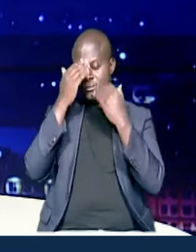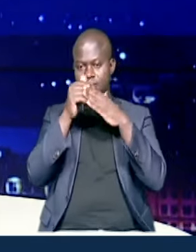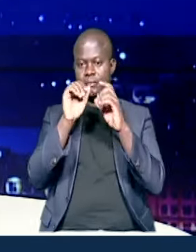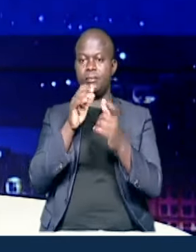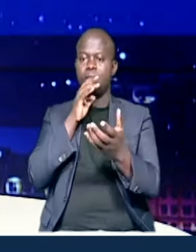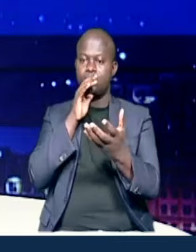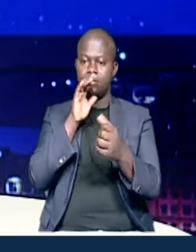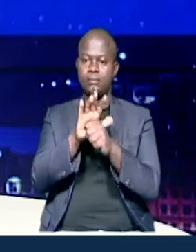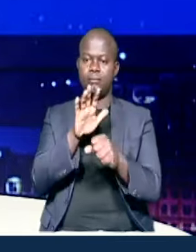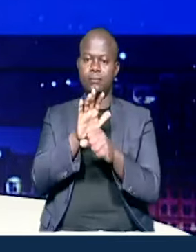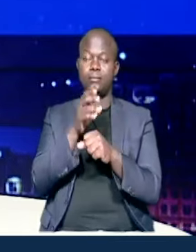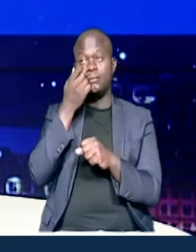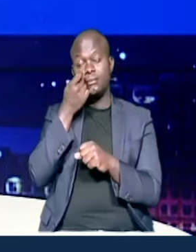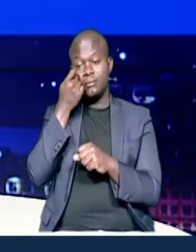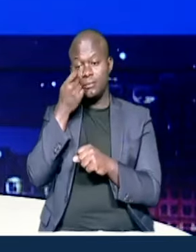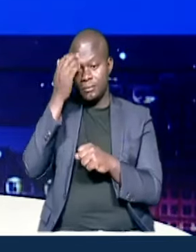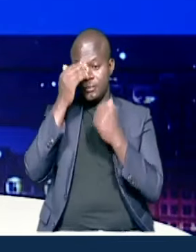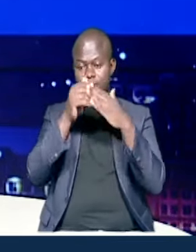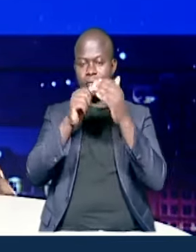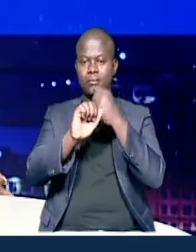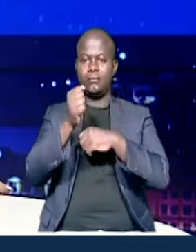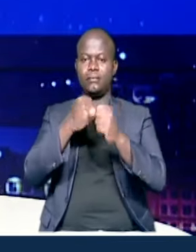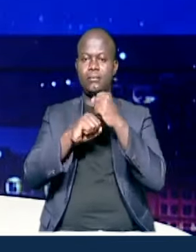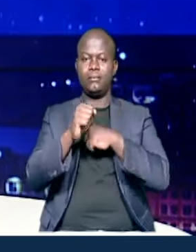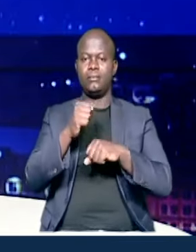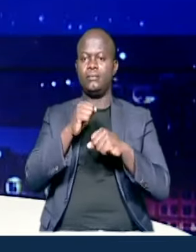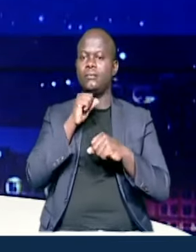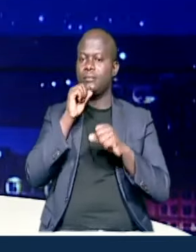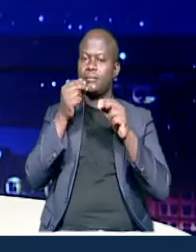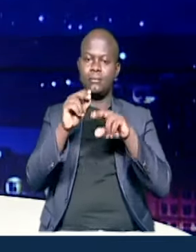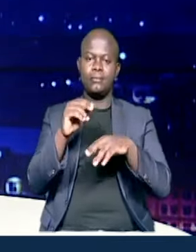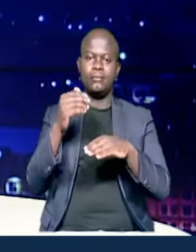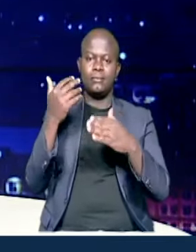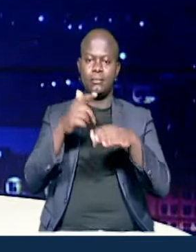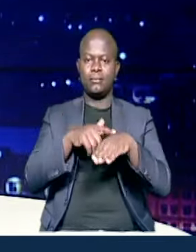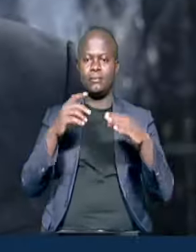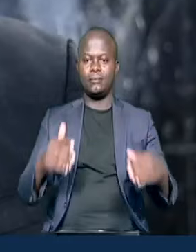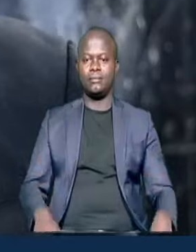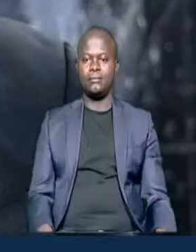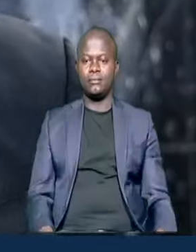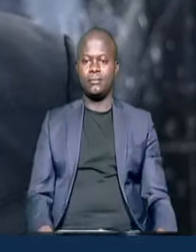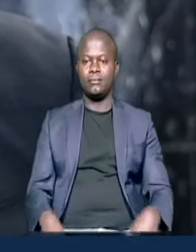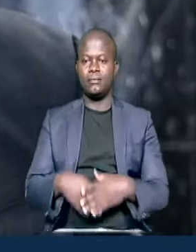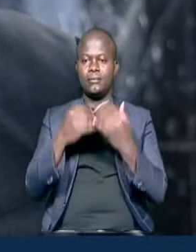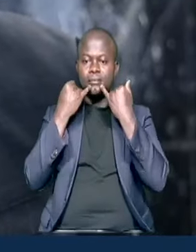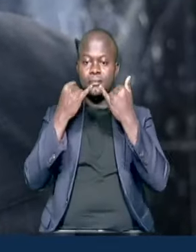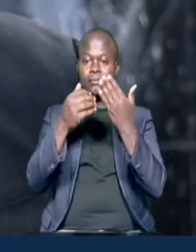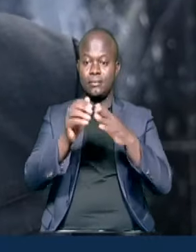bagitegerezanyije amatsiko kuko ari igikorwa kitaherukaga Icyo nabwira nuko twiteguye